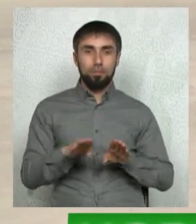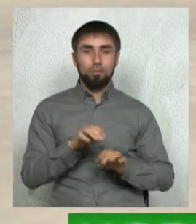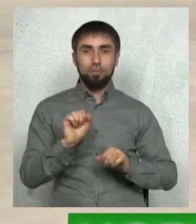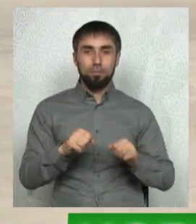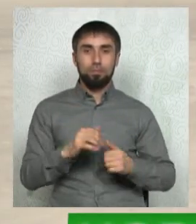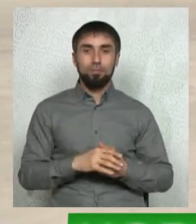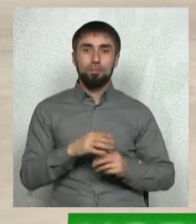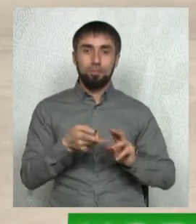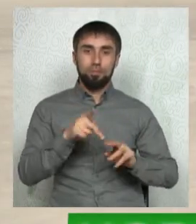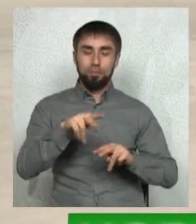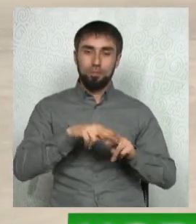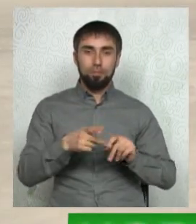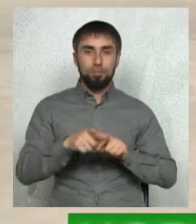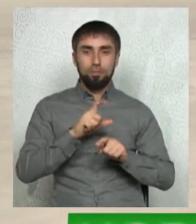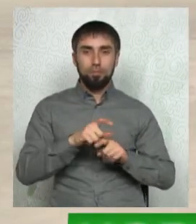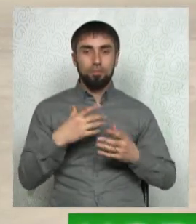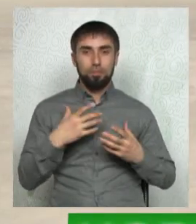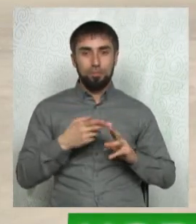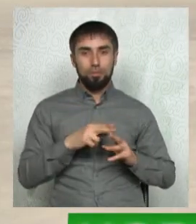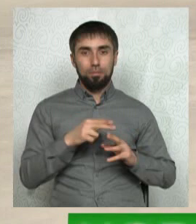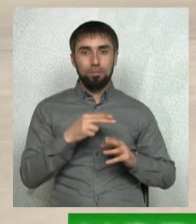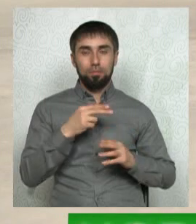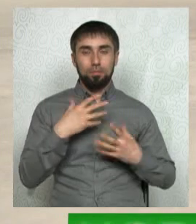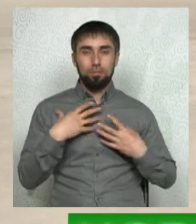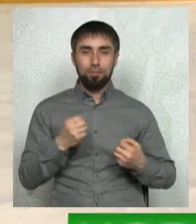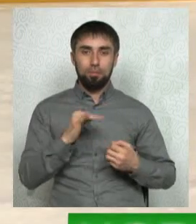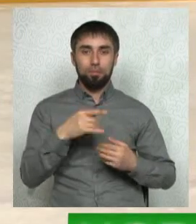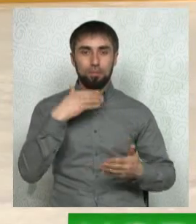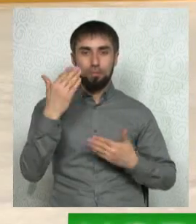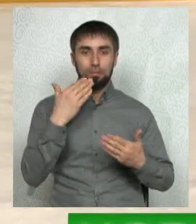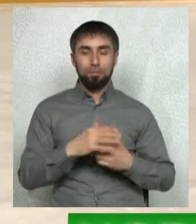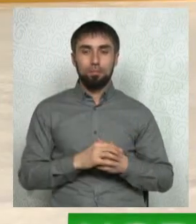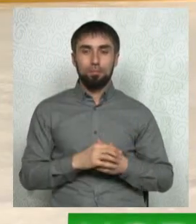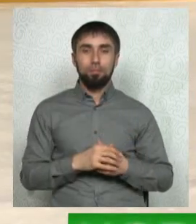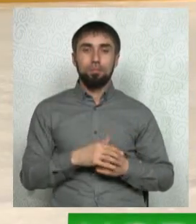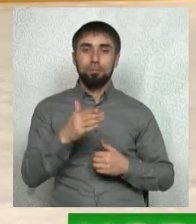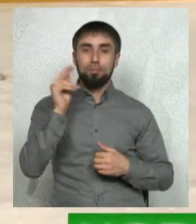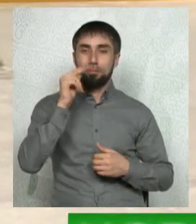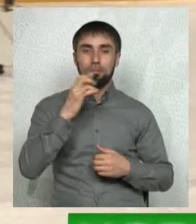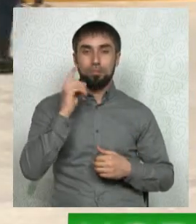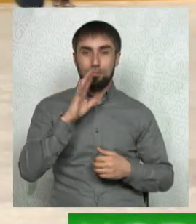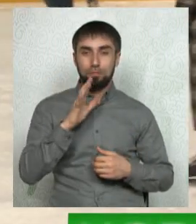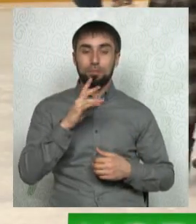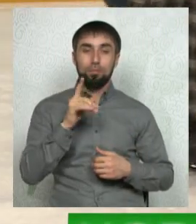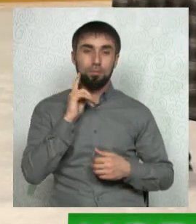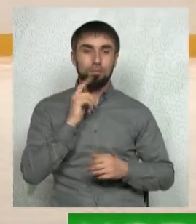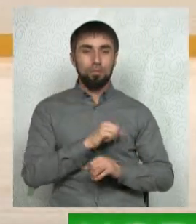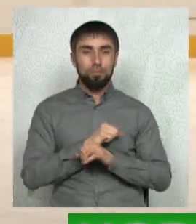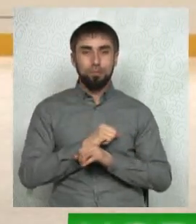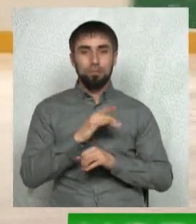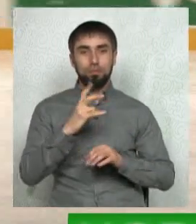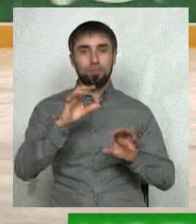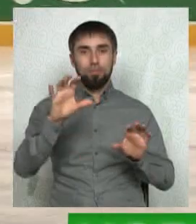возможность. Тут очень здорово, мы веселимся, тут очень классно. Сегодня об учебе никто и не думает. Молодежь отдыхает на